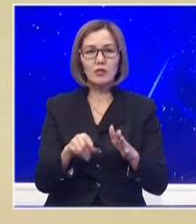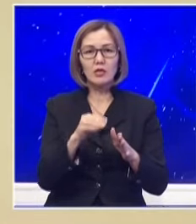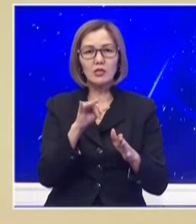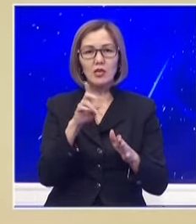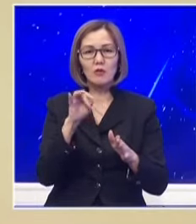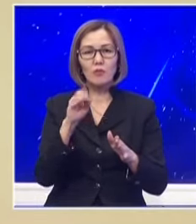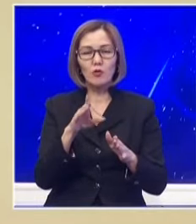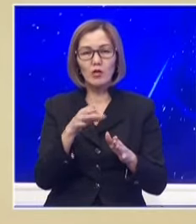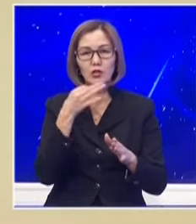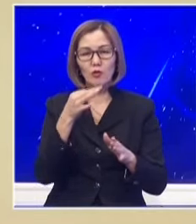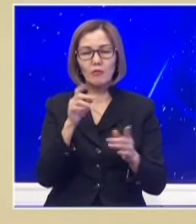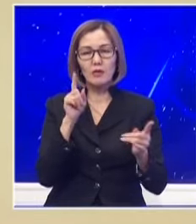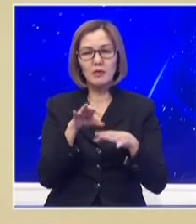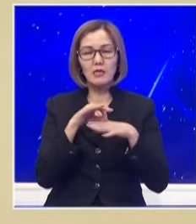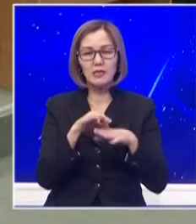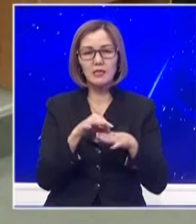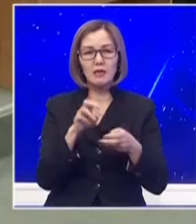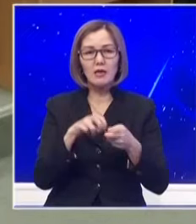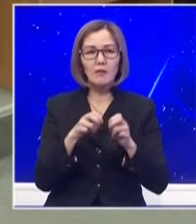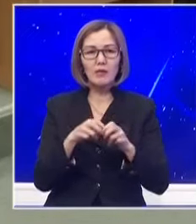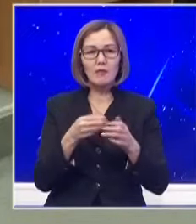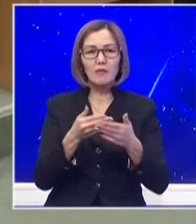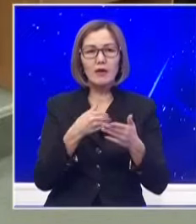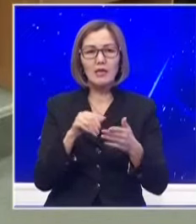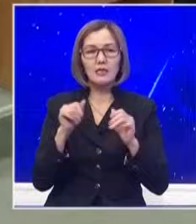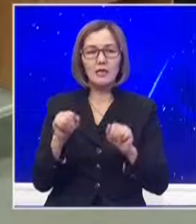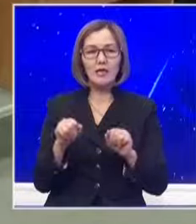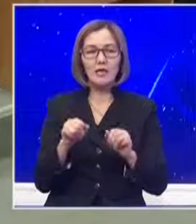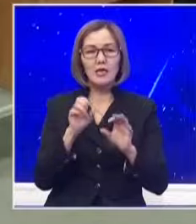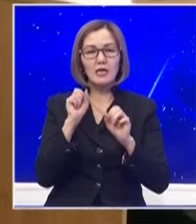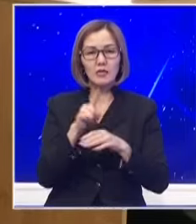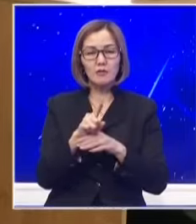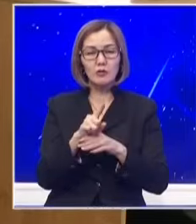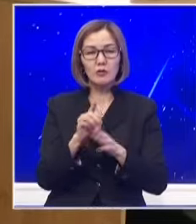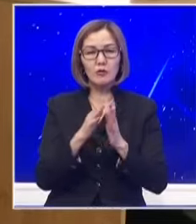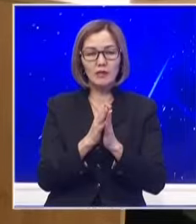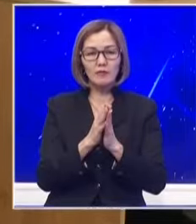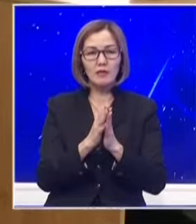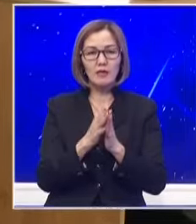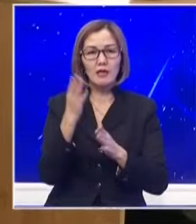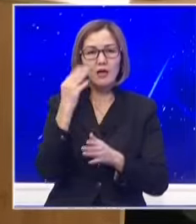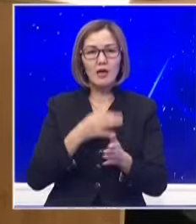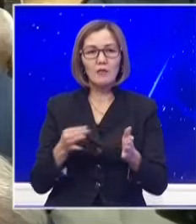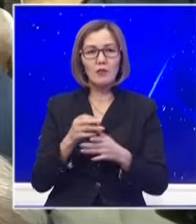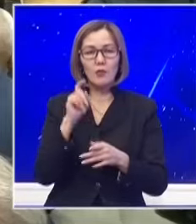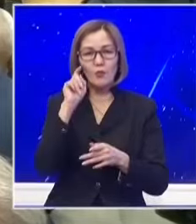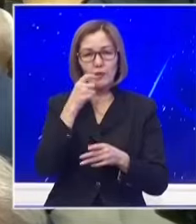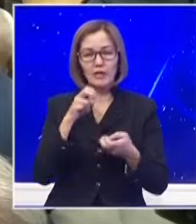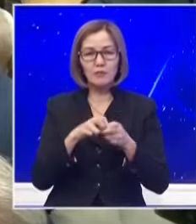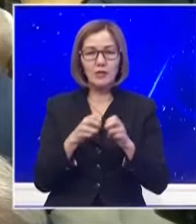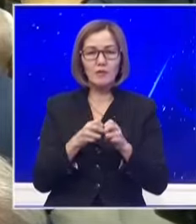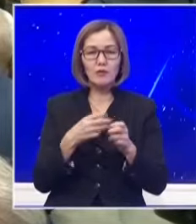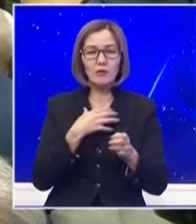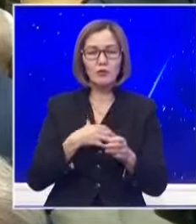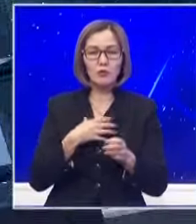Жанболат Жүргенбаев жауаптылармен кездесіп, мәселені алдын ала қарауды тапсырған. Соған қарамастан, Алматы облысында пияз мәселесі